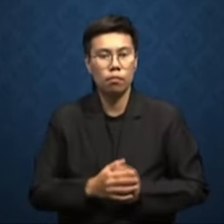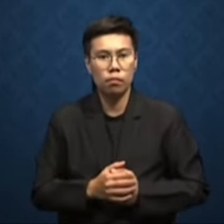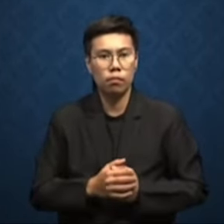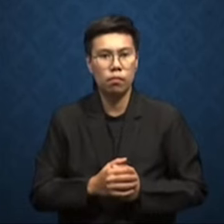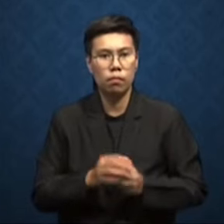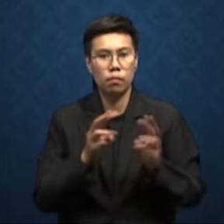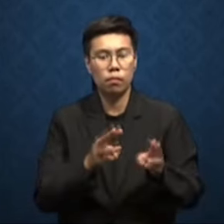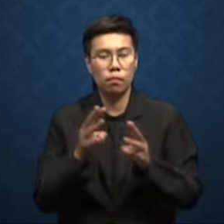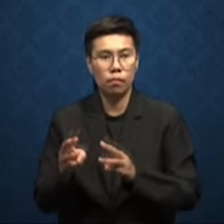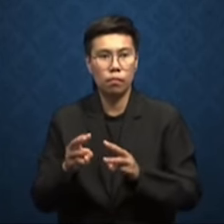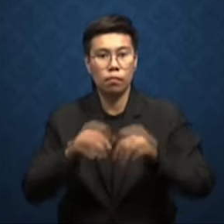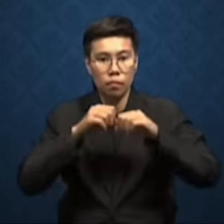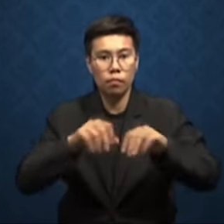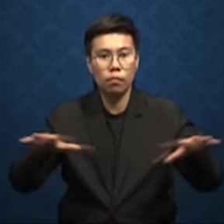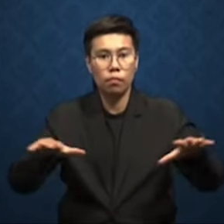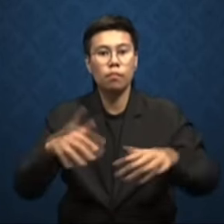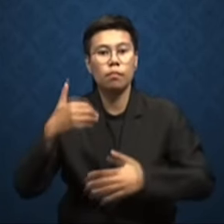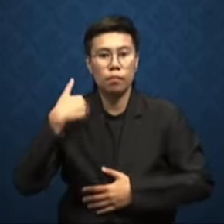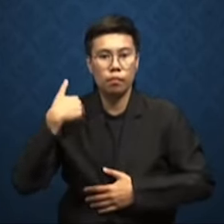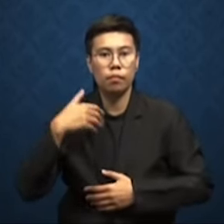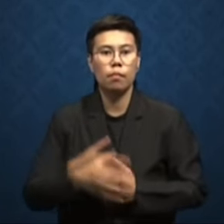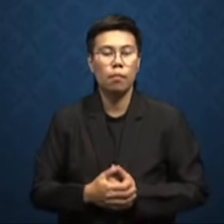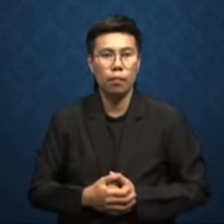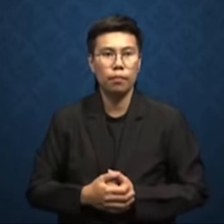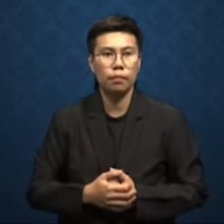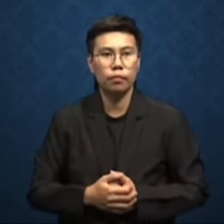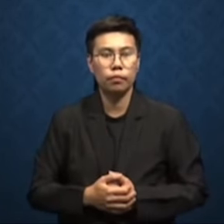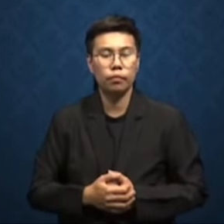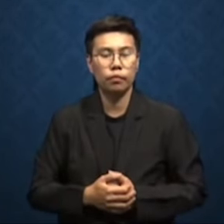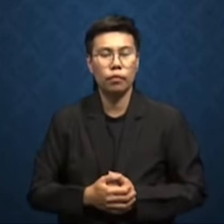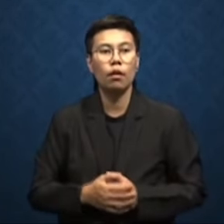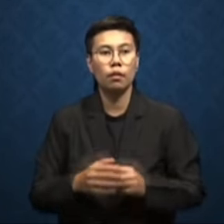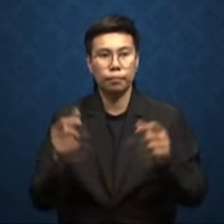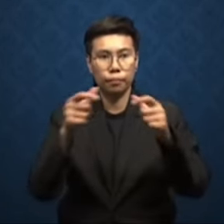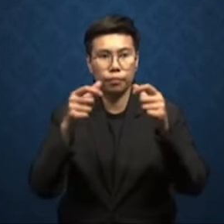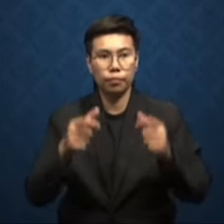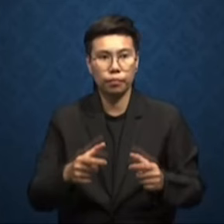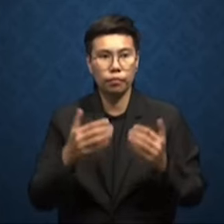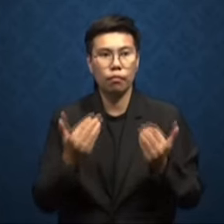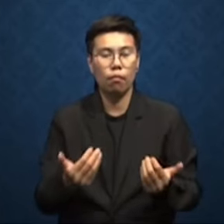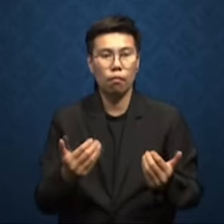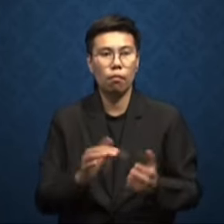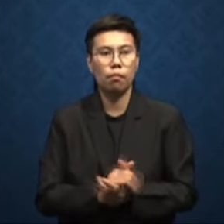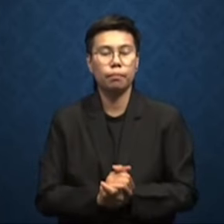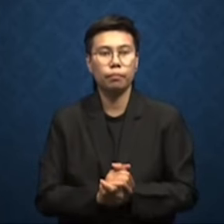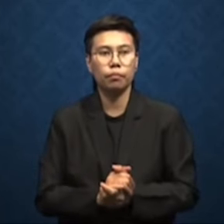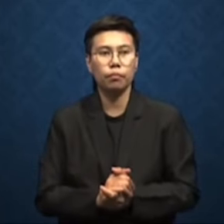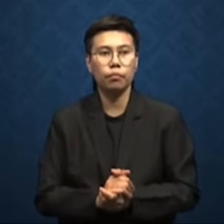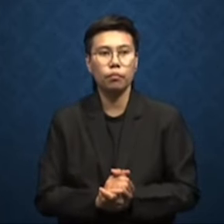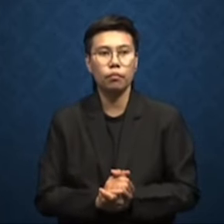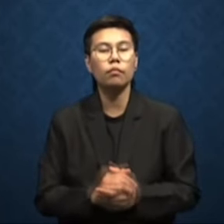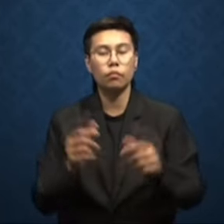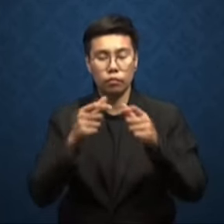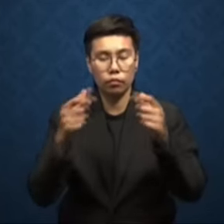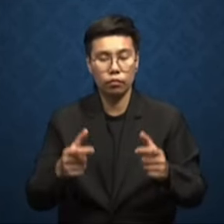ใช้วิธีการเดียวกันเผยแพร่ออกไปเห็นไหมครับเพราะฉะนั้นเนี่ยนะครับรายงานฉบับนี้ท่านประธานครับเป็นรายงานที่ทันยุคทัน